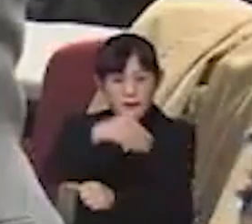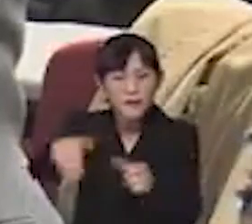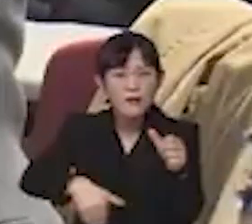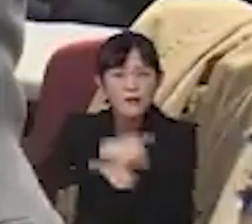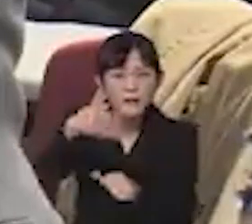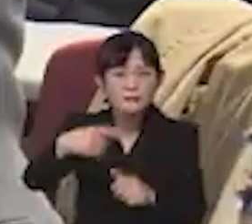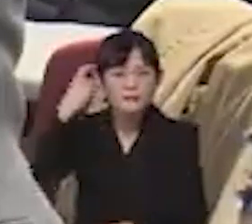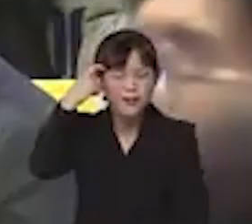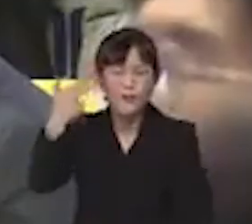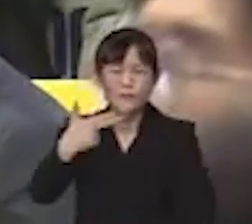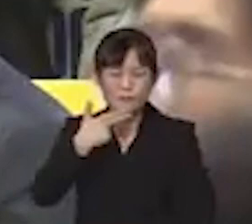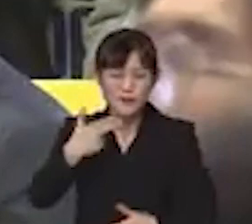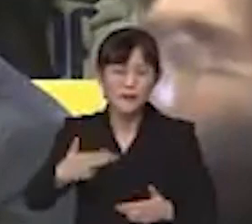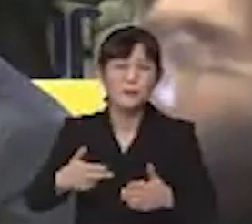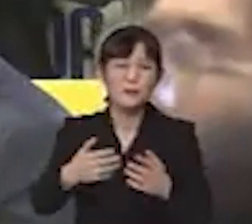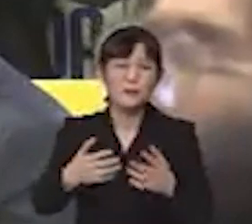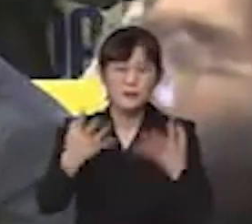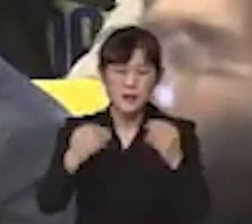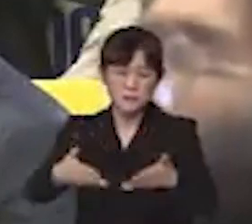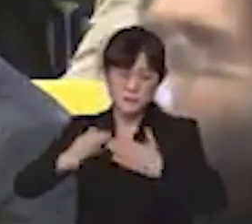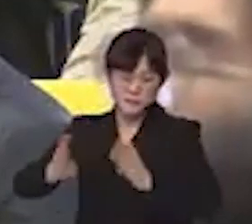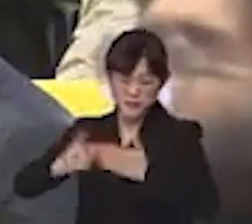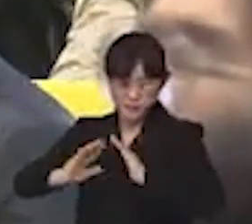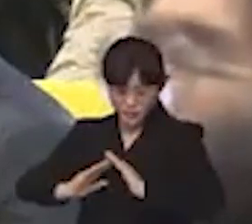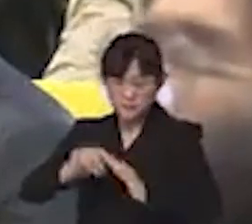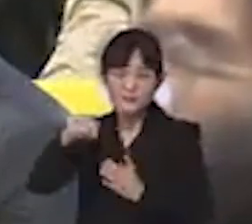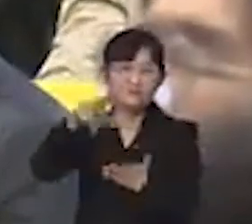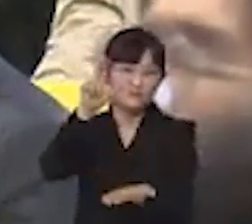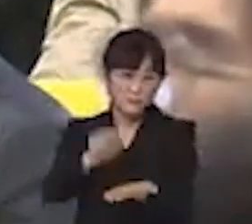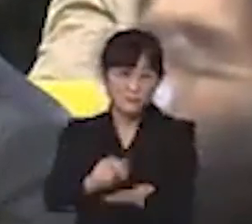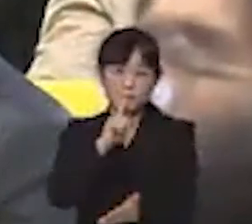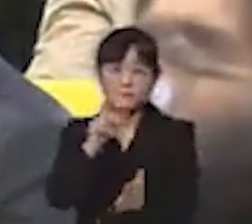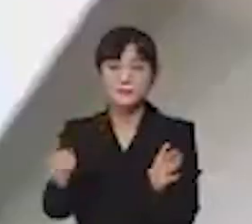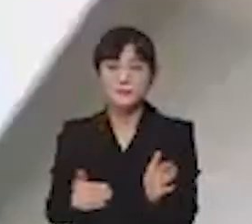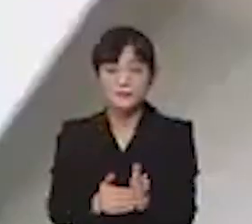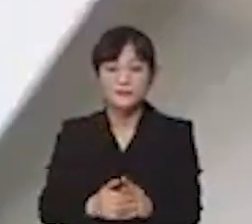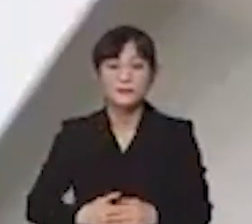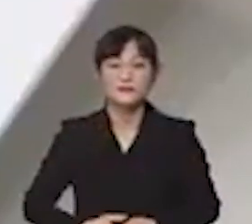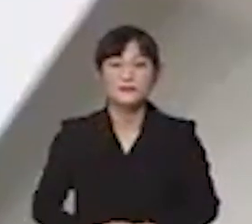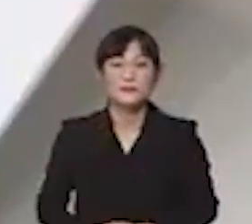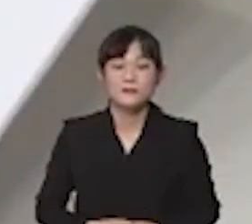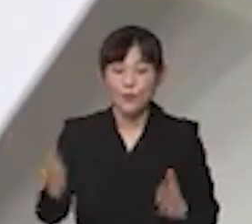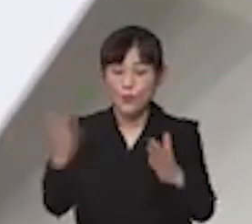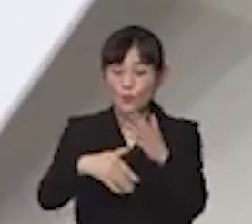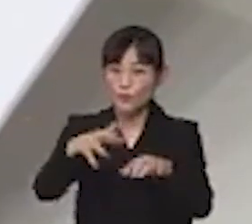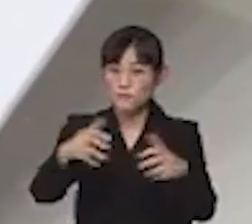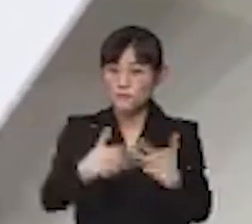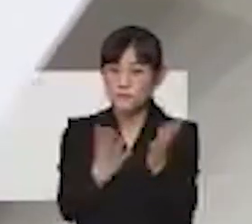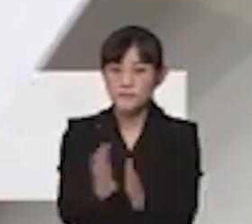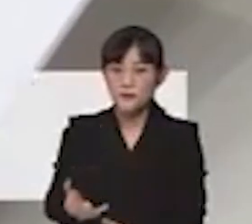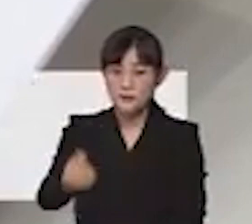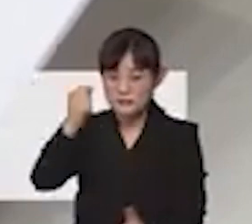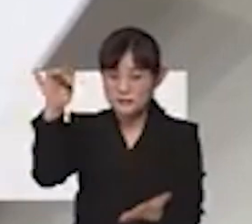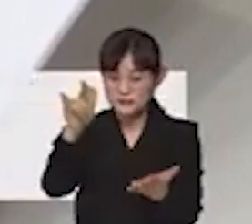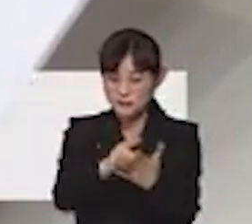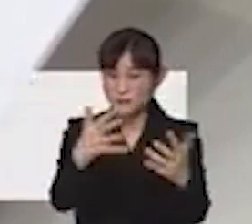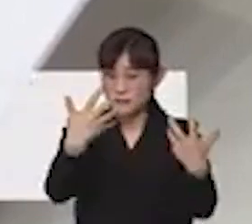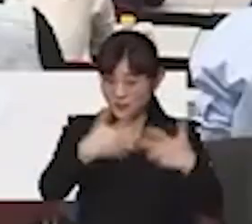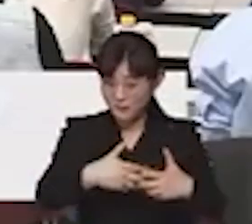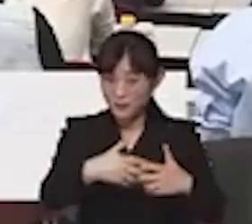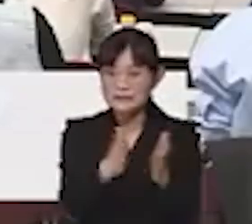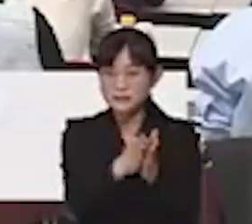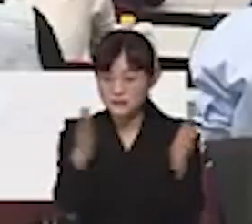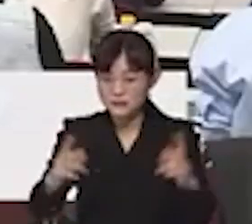상황을 고려하지 않은 채 마구잡이로 늘어났기 때문이라고 해명했습니다. 공공기관이 보유한 태양광 설비를